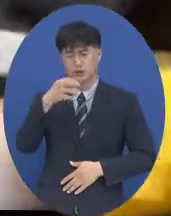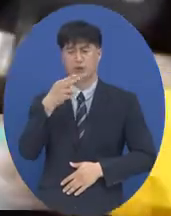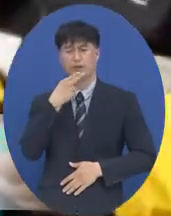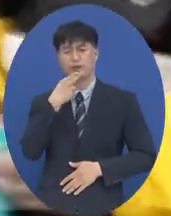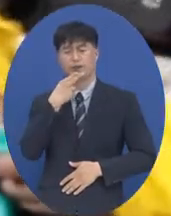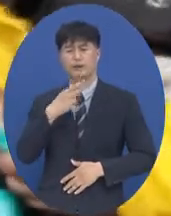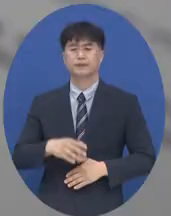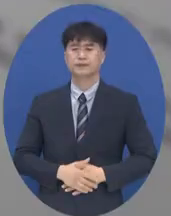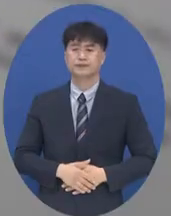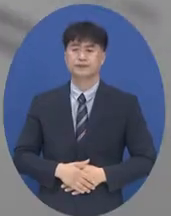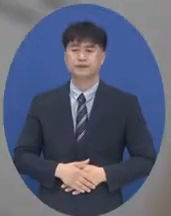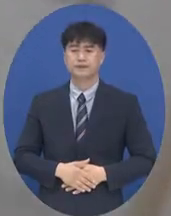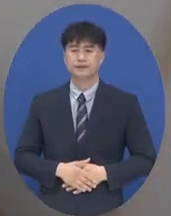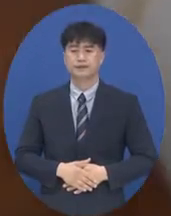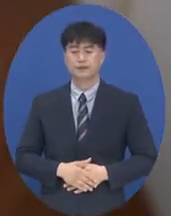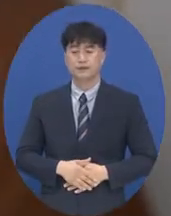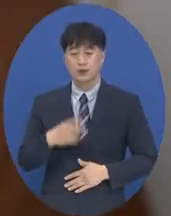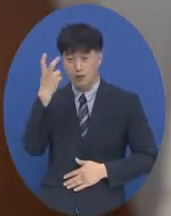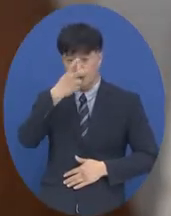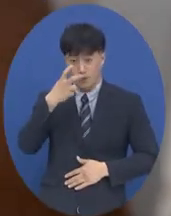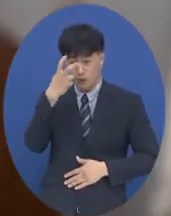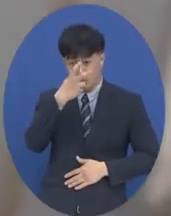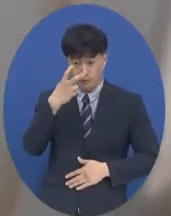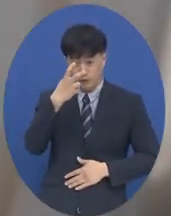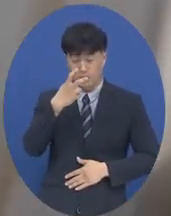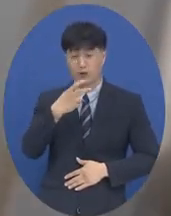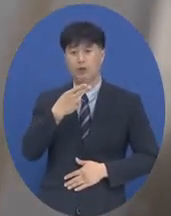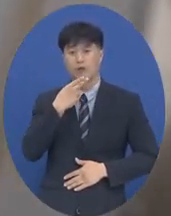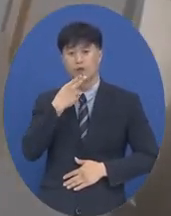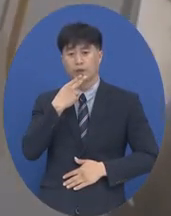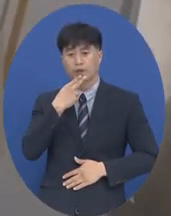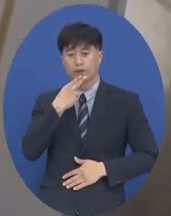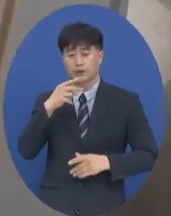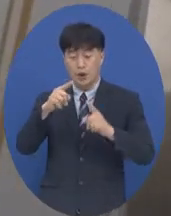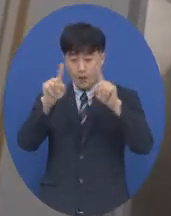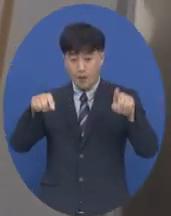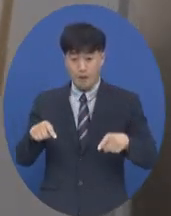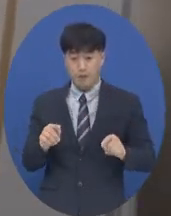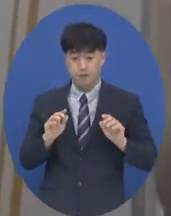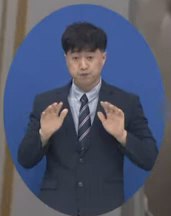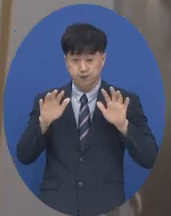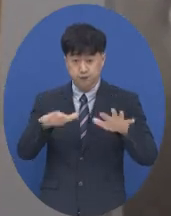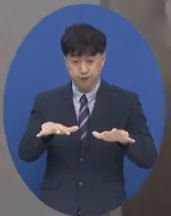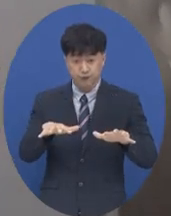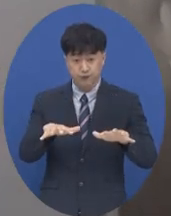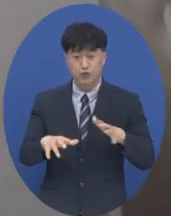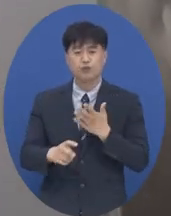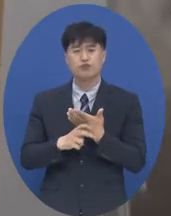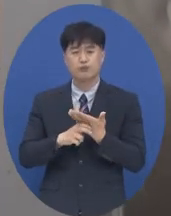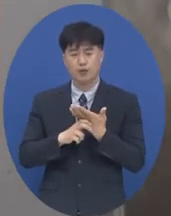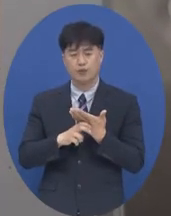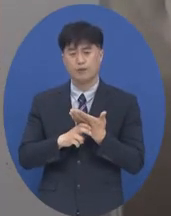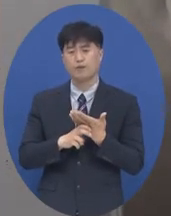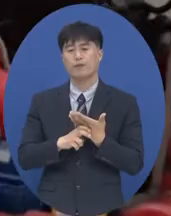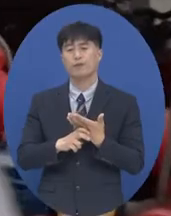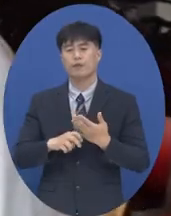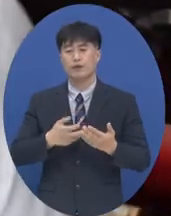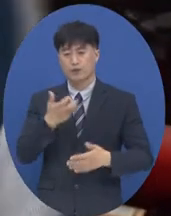효과가 없습니다. 제품 검사를 받지 않고 포소화약재를 불법 유통시킨